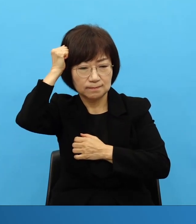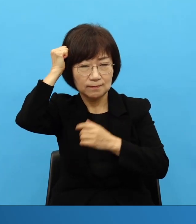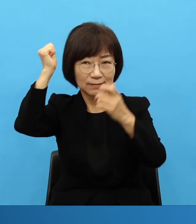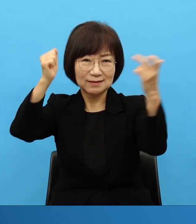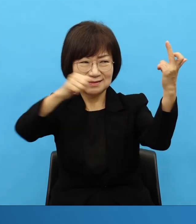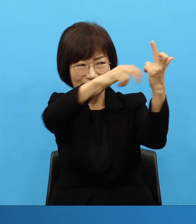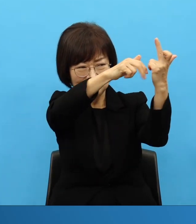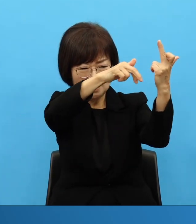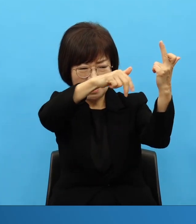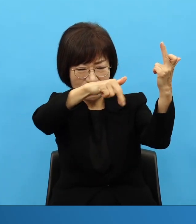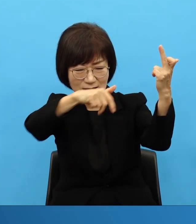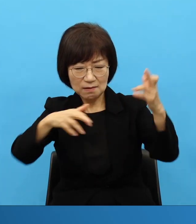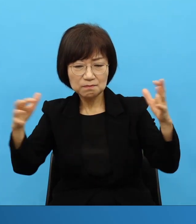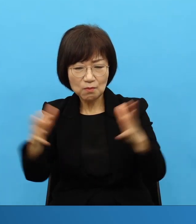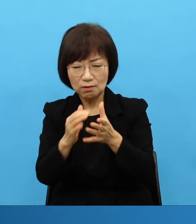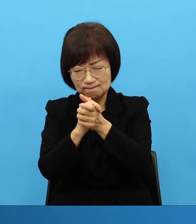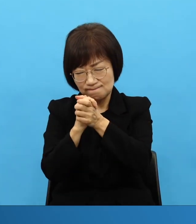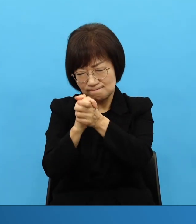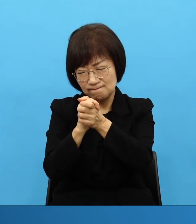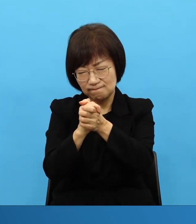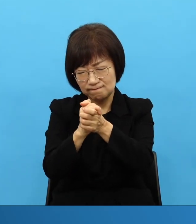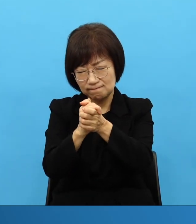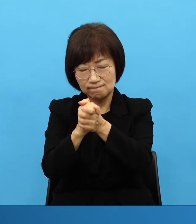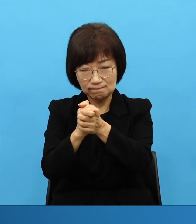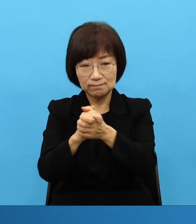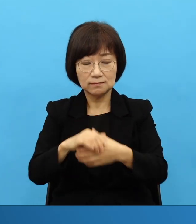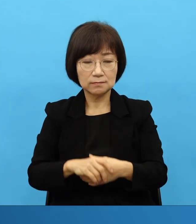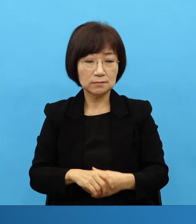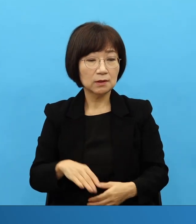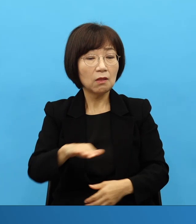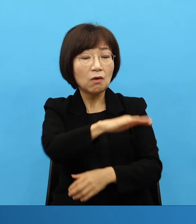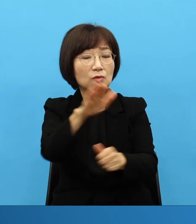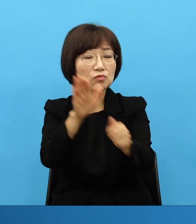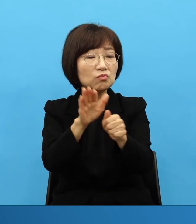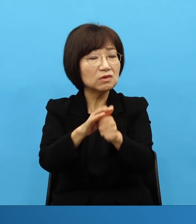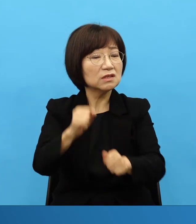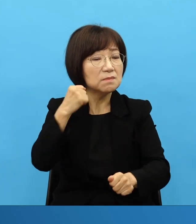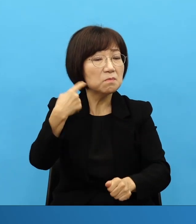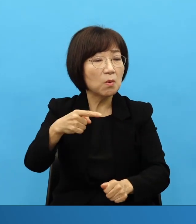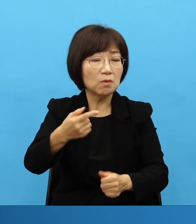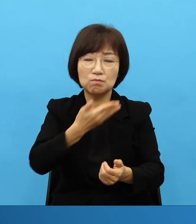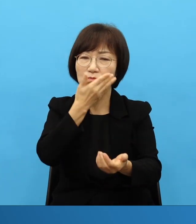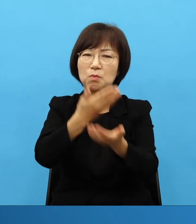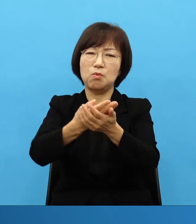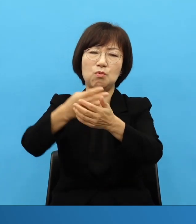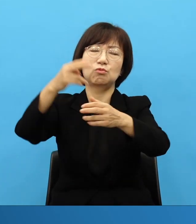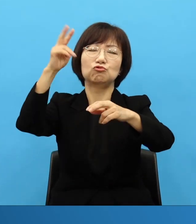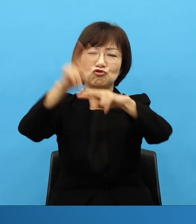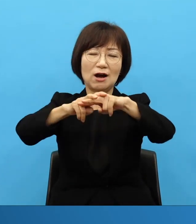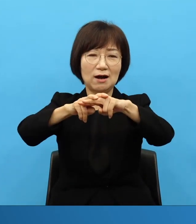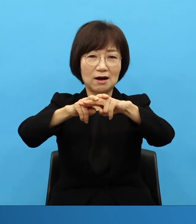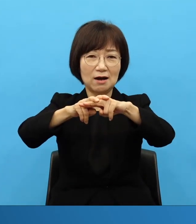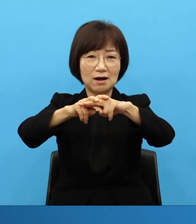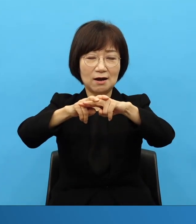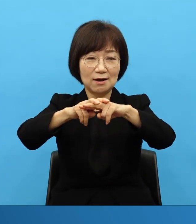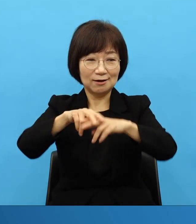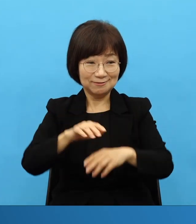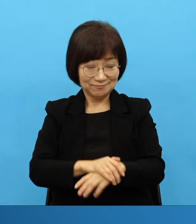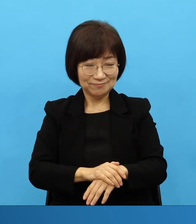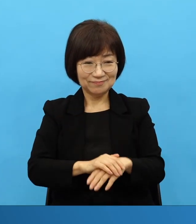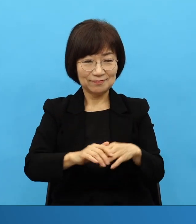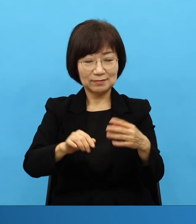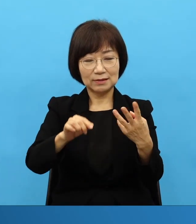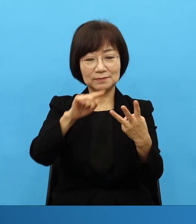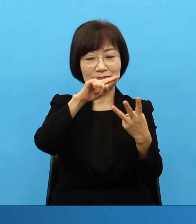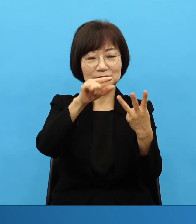the earth. You have to 그리고 have 계속 the power of the 얘기했어요. throne. 너의 배경이 보좌야. And so you have. He continually spoke. 그게 Your 보좌야. background is the throne of 수장자. heaven. That was